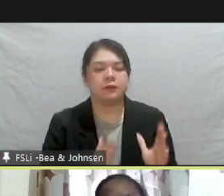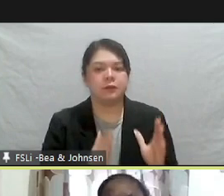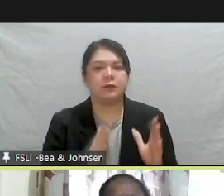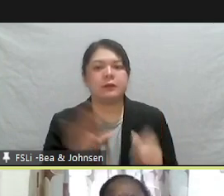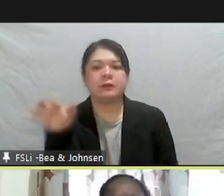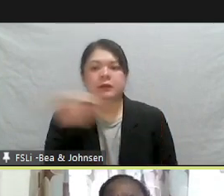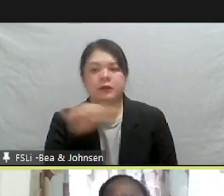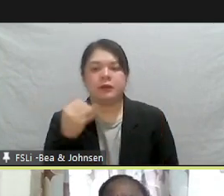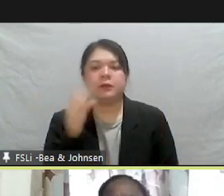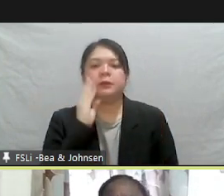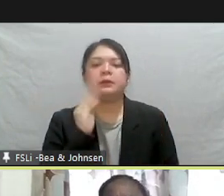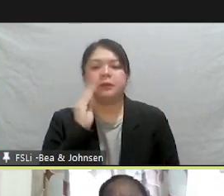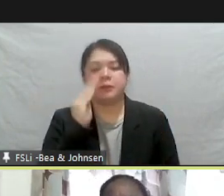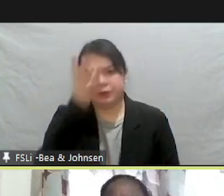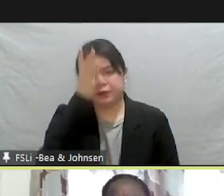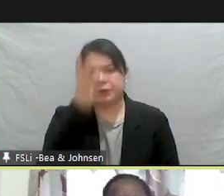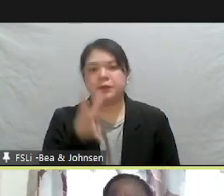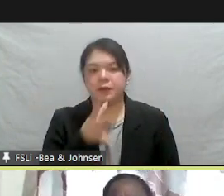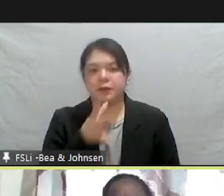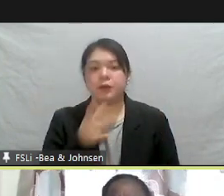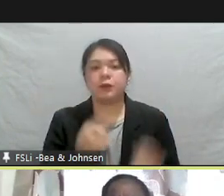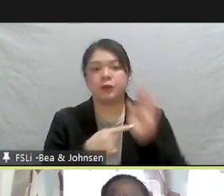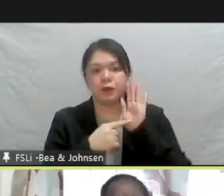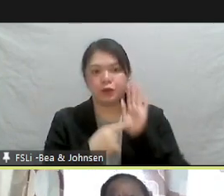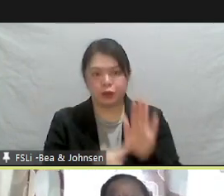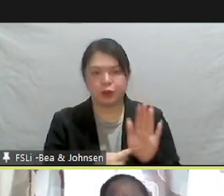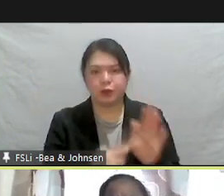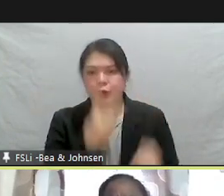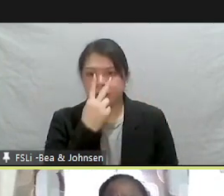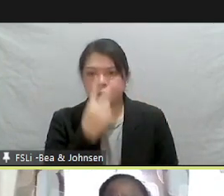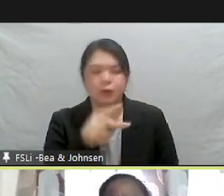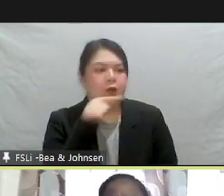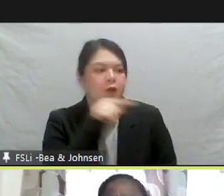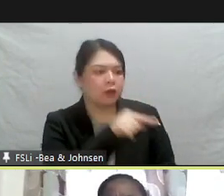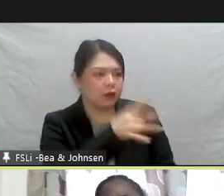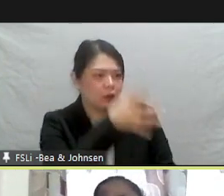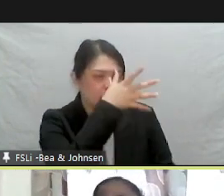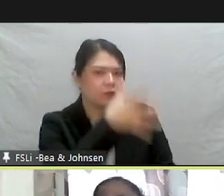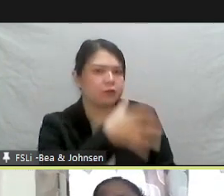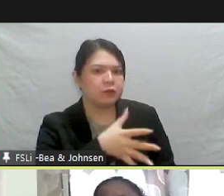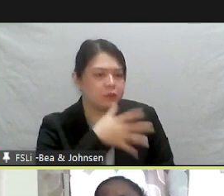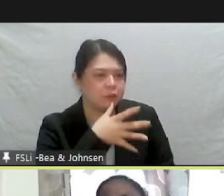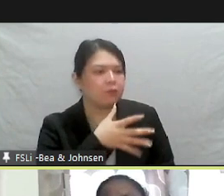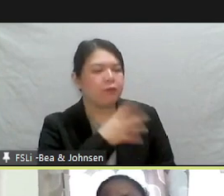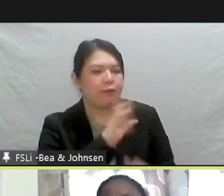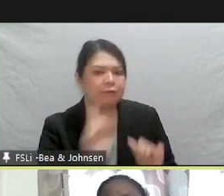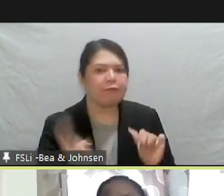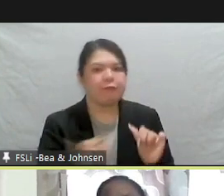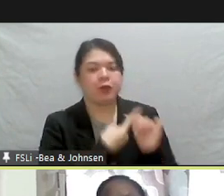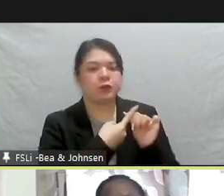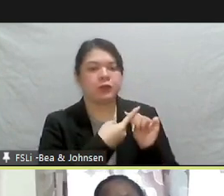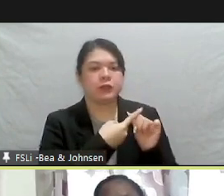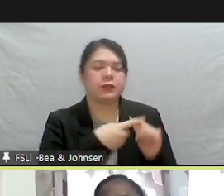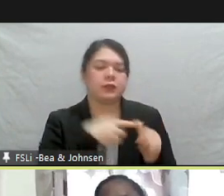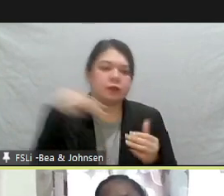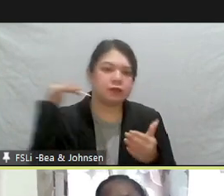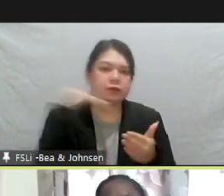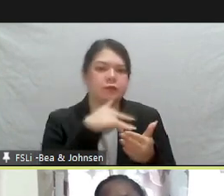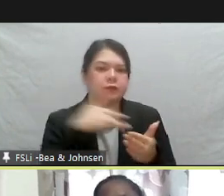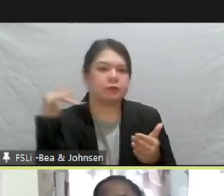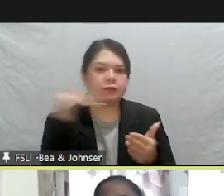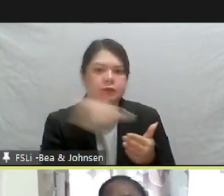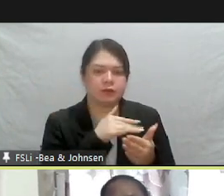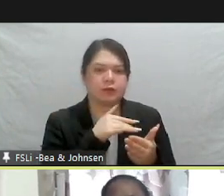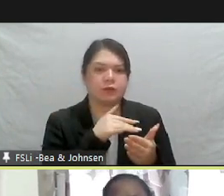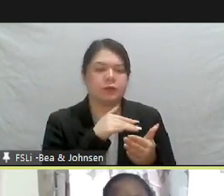magulang noon. Para nakita po ng aming mga magulang na talaga ang pinakaunang dapat pinapag-aralan ng ating mga